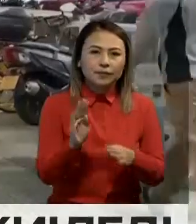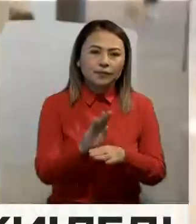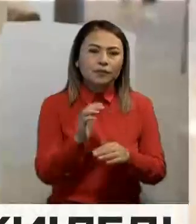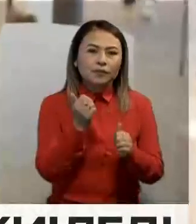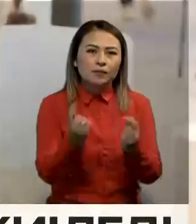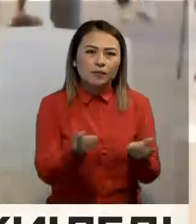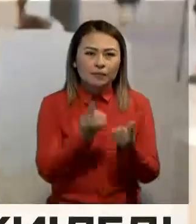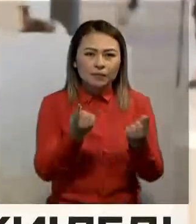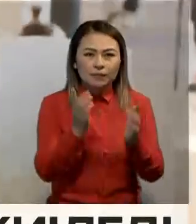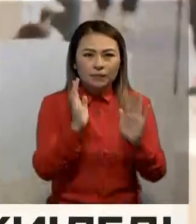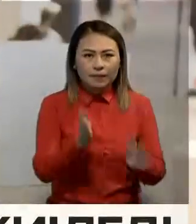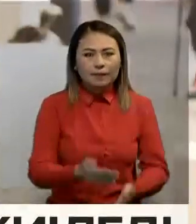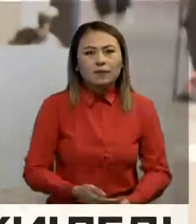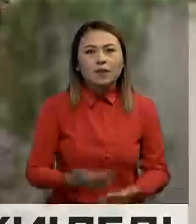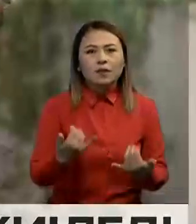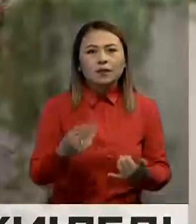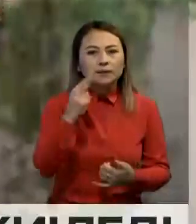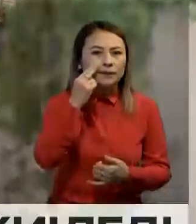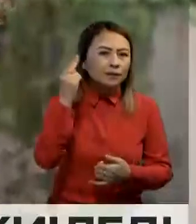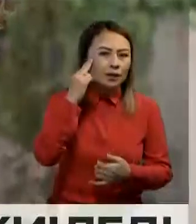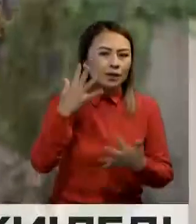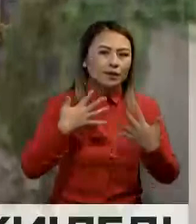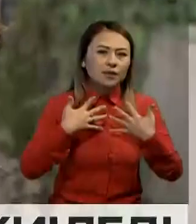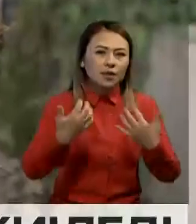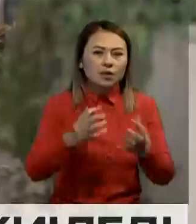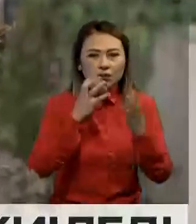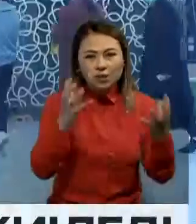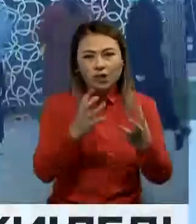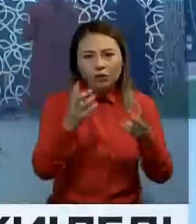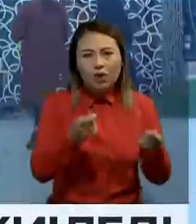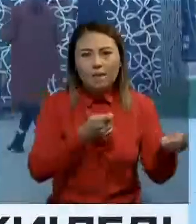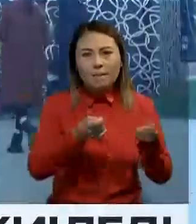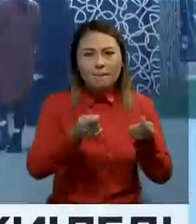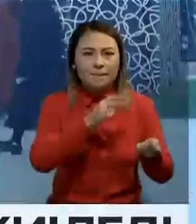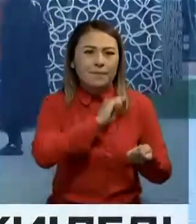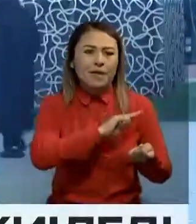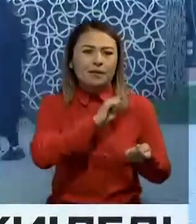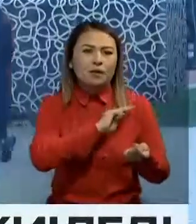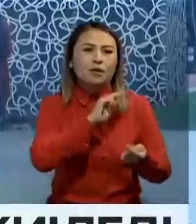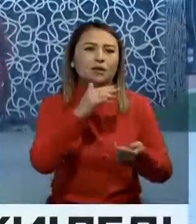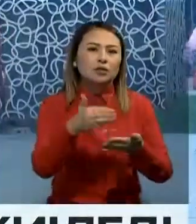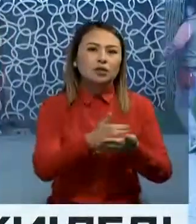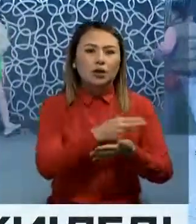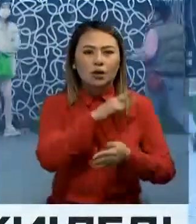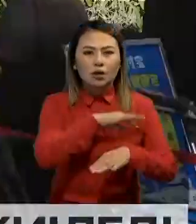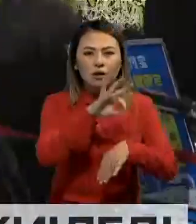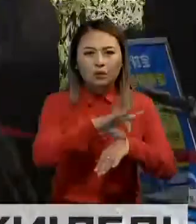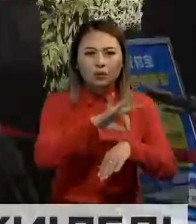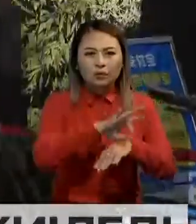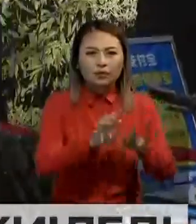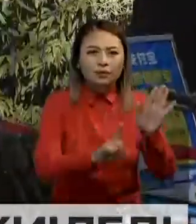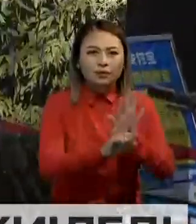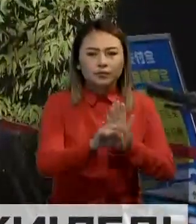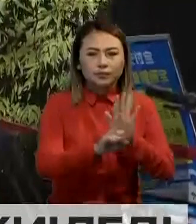жеңілдейді деген ақпаратты жоққа шығарды. Қытайдың денсаулық сақтау басқармасының мәліметі бойынша елде жаңадан ауруға шалдыққандар саны